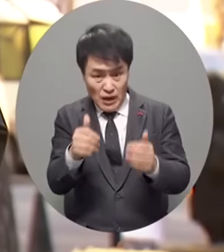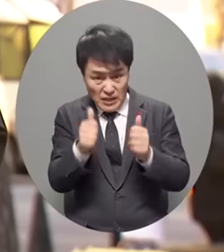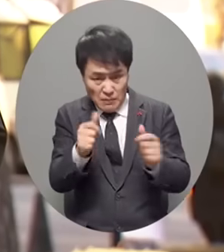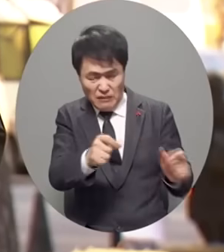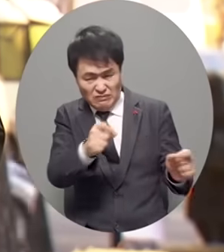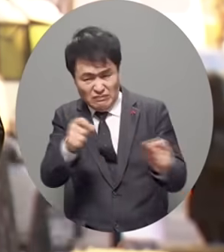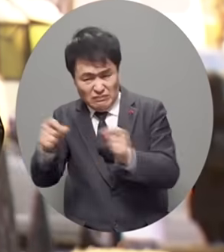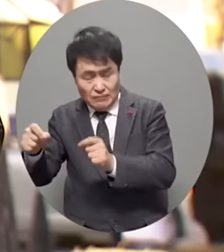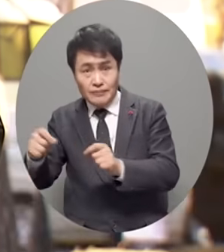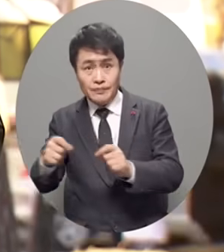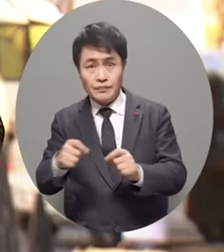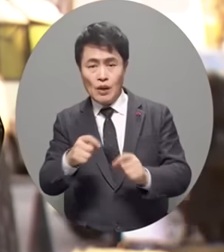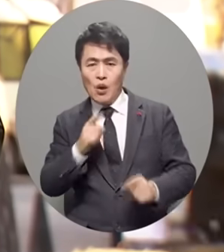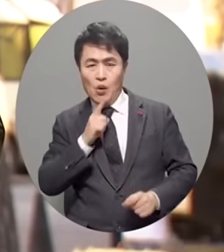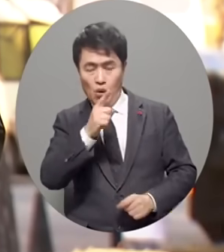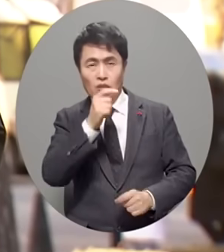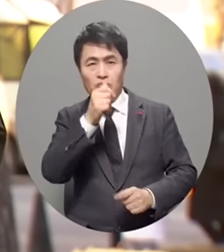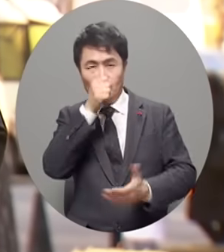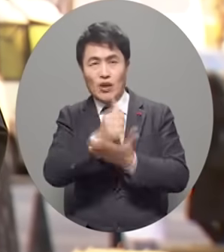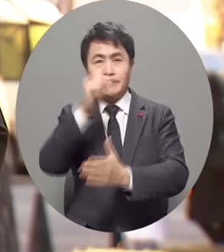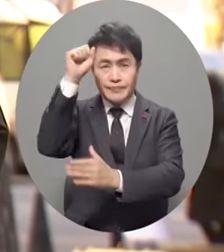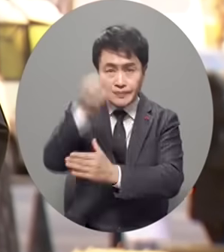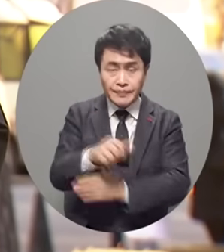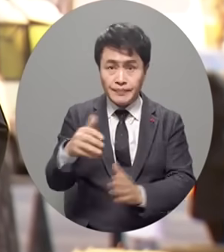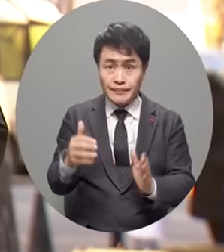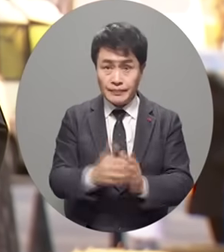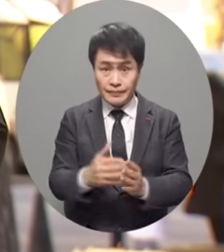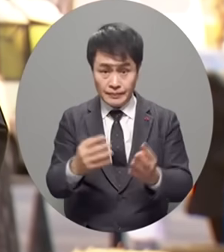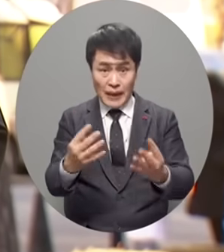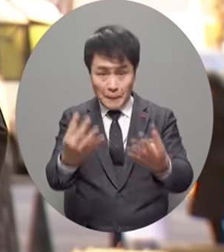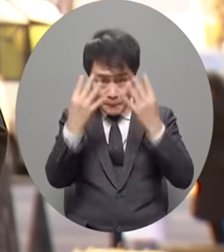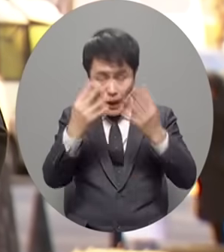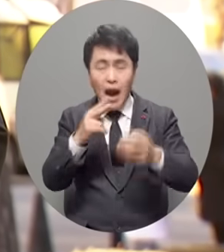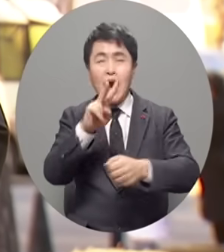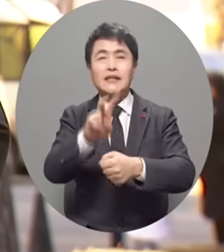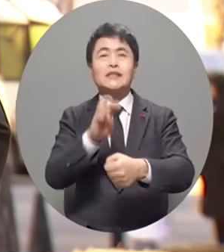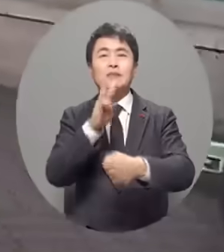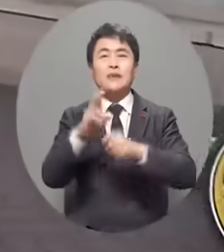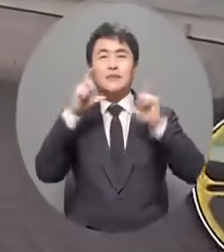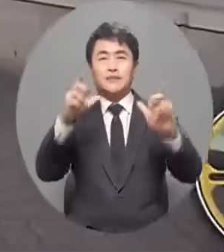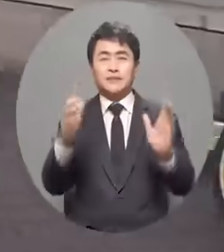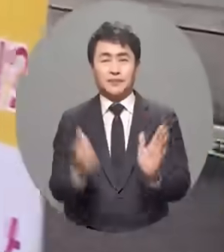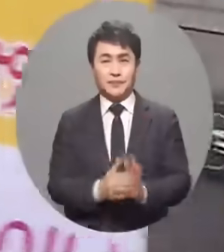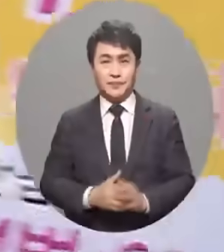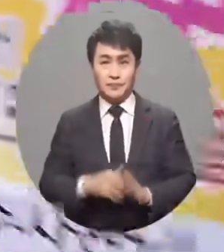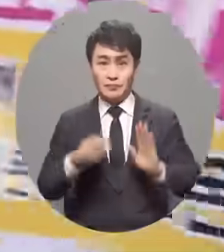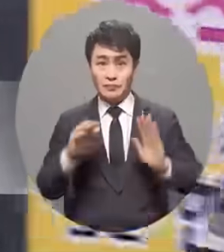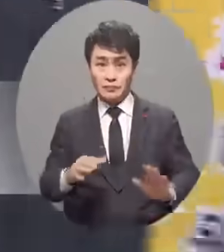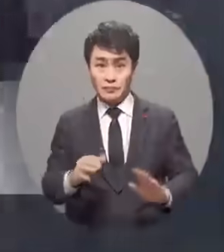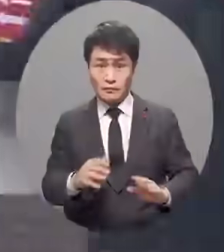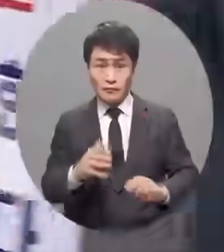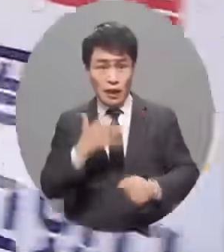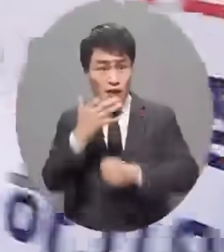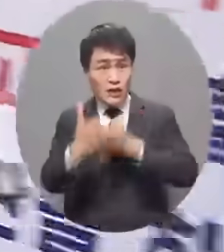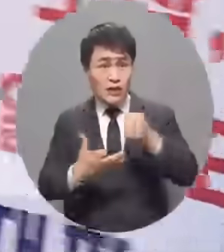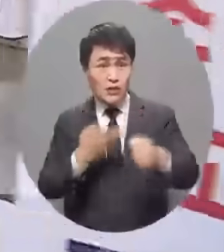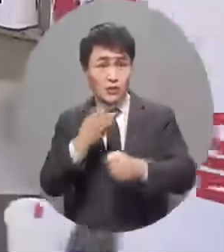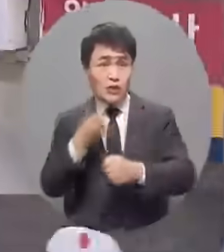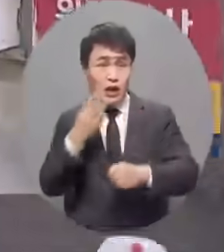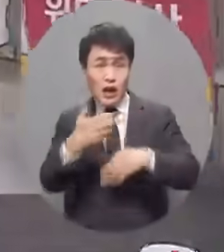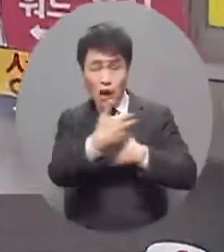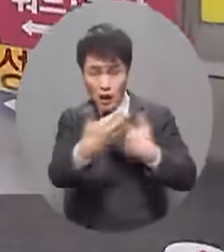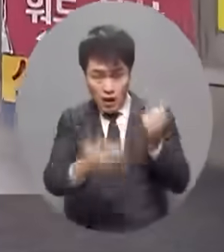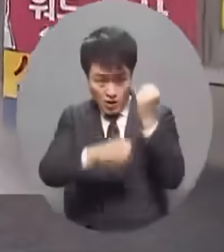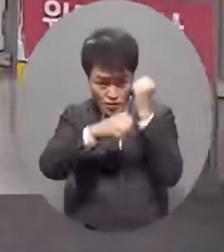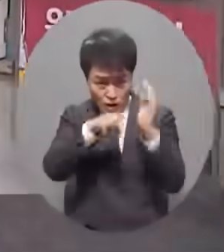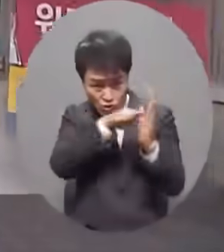재판부는 공소 사실이 모두 유죄로 인정된다며 징역 23년을 선고했습니다. 최대 19년 3개월인 대법원